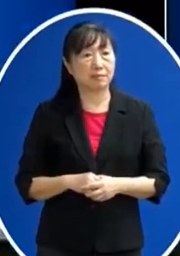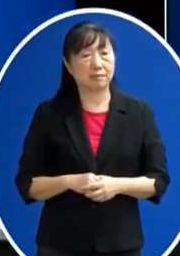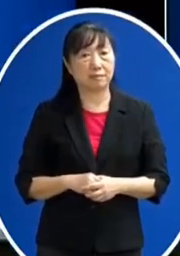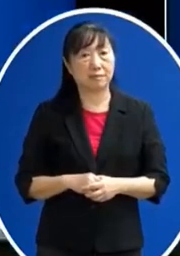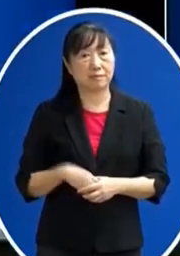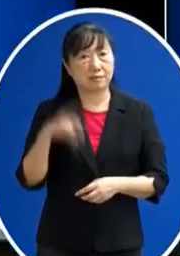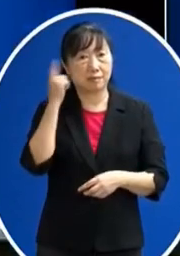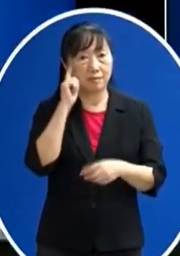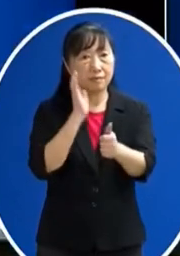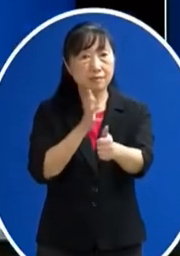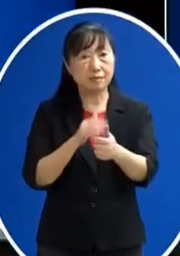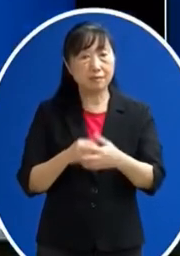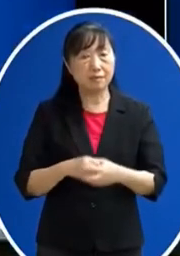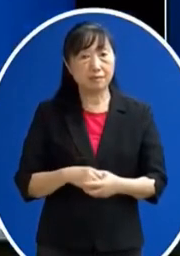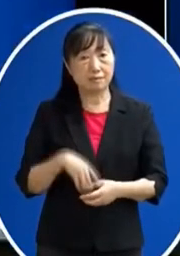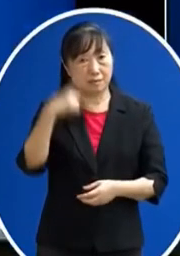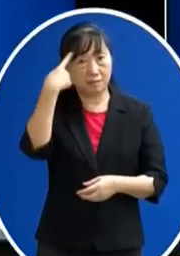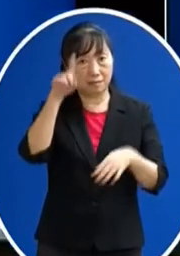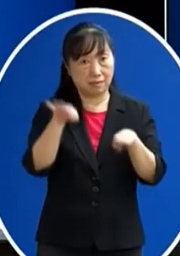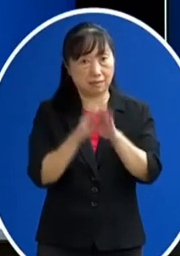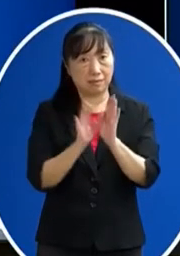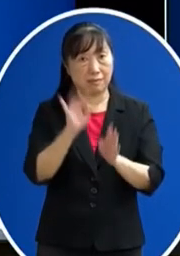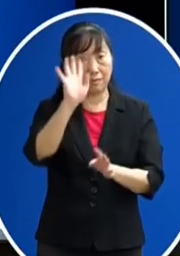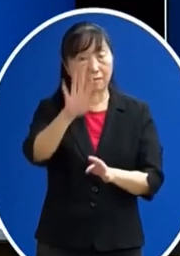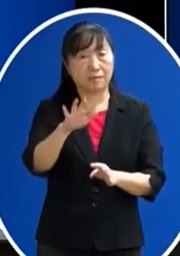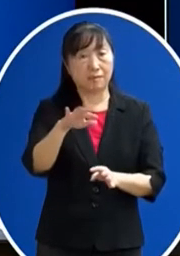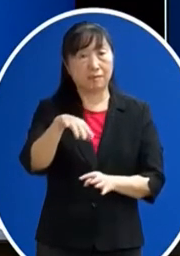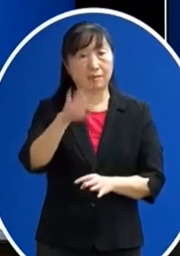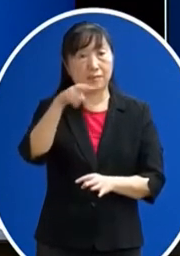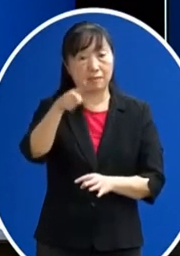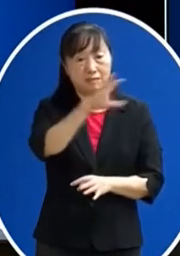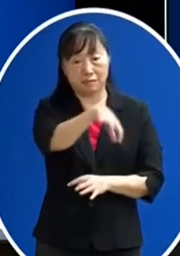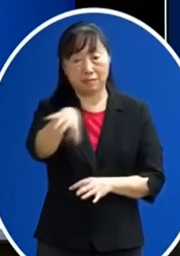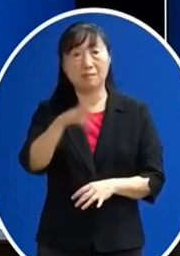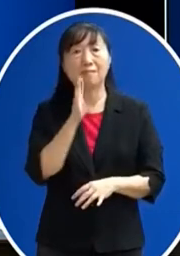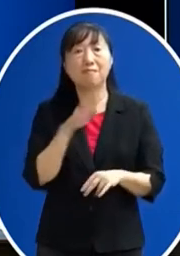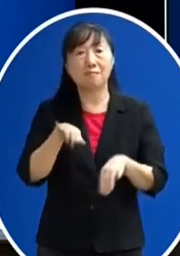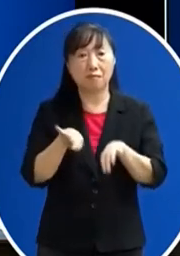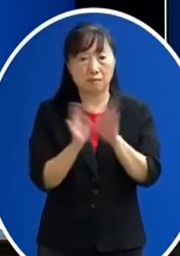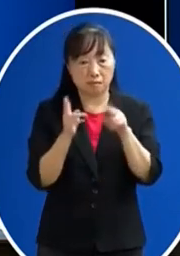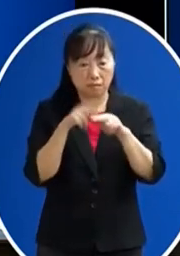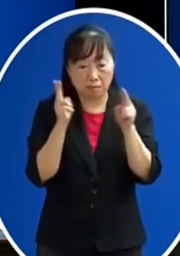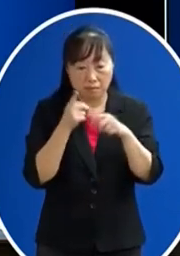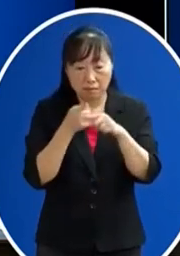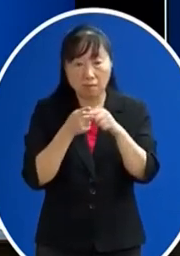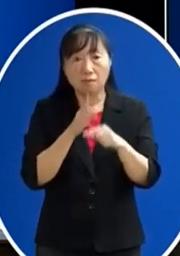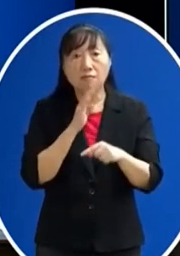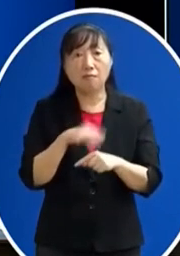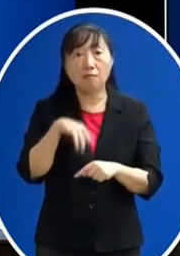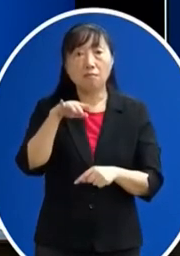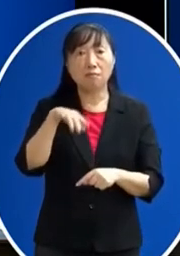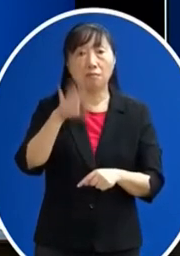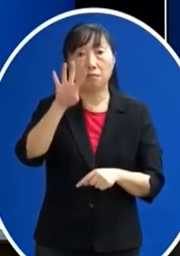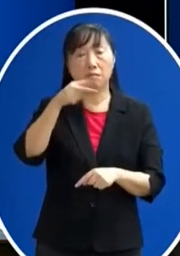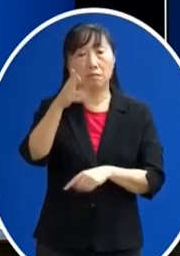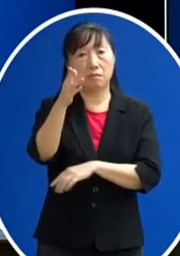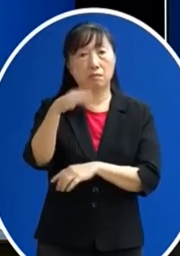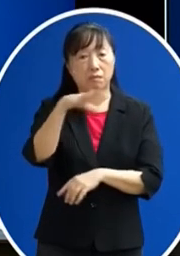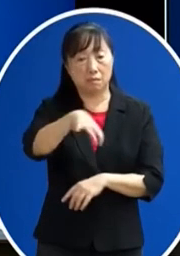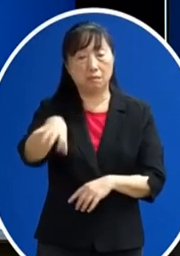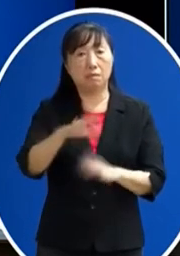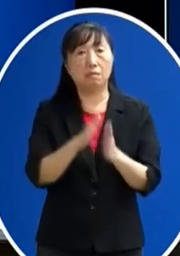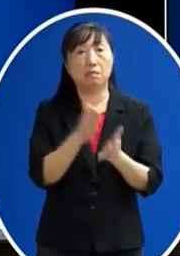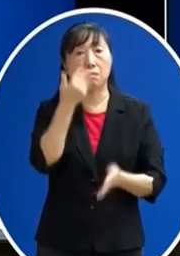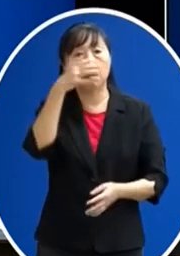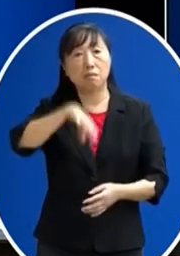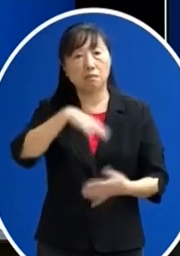部长好，想请教一下，明天开始有部分的场域是微解封，多数的县市其实它的餐厅是不能内用的，那车